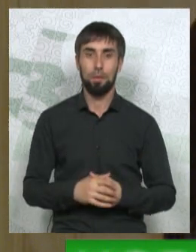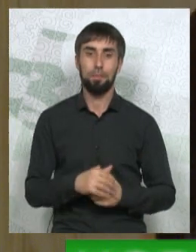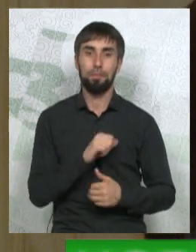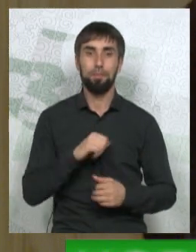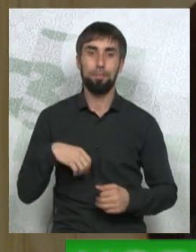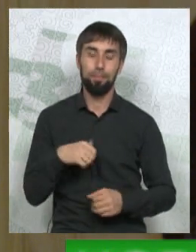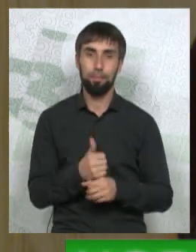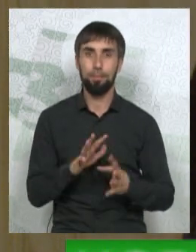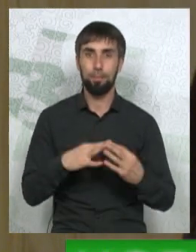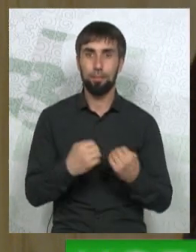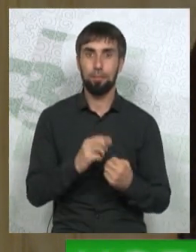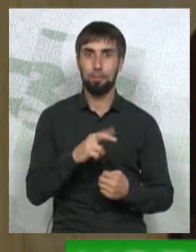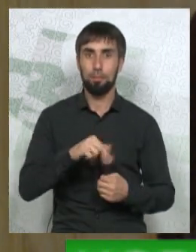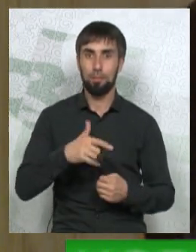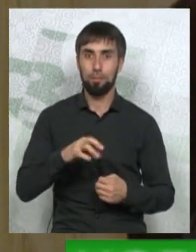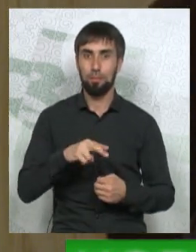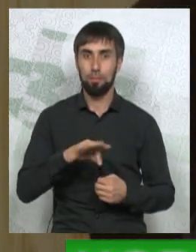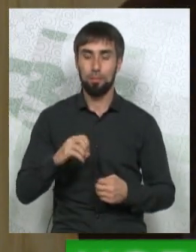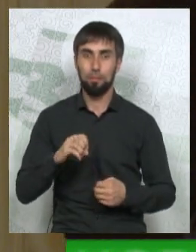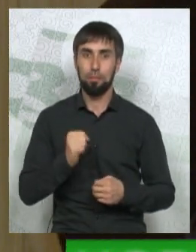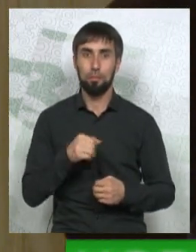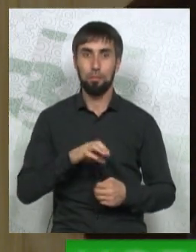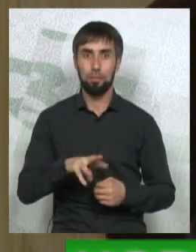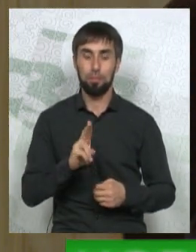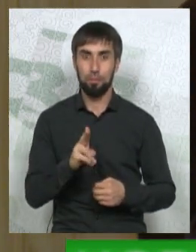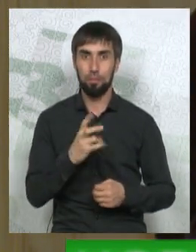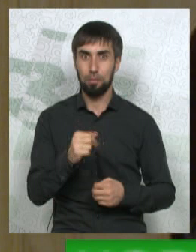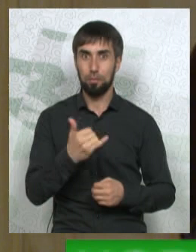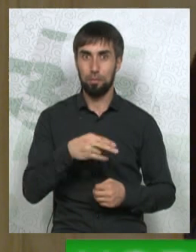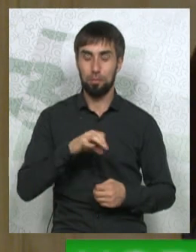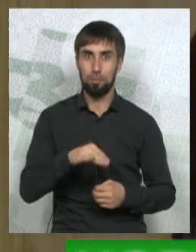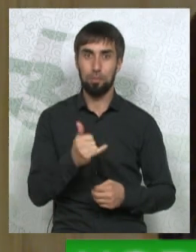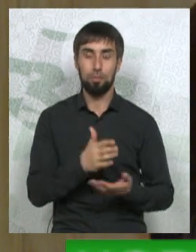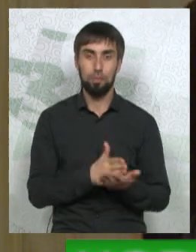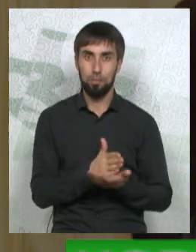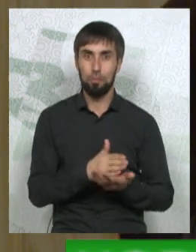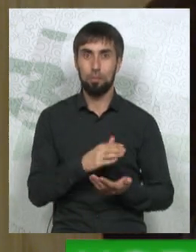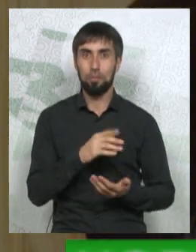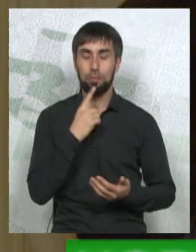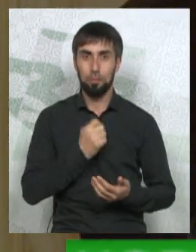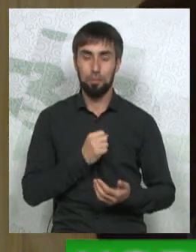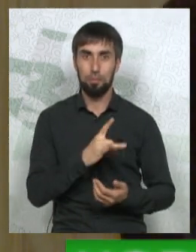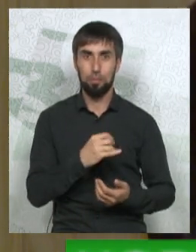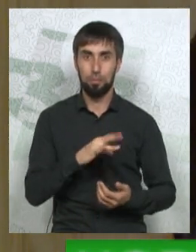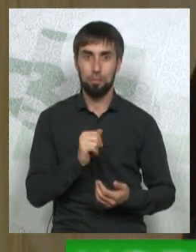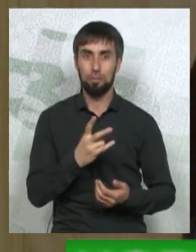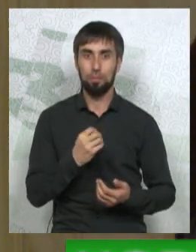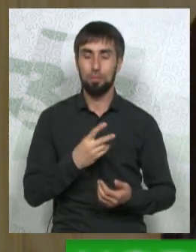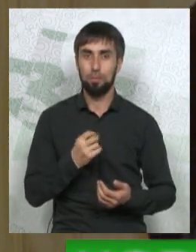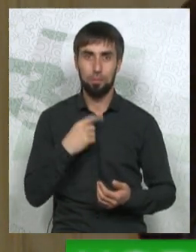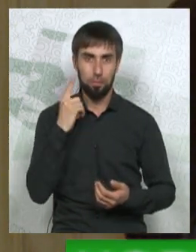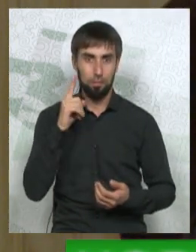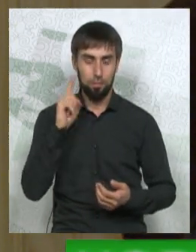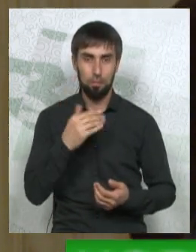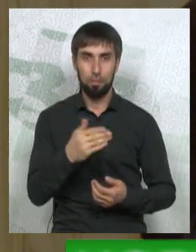Самое главное, семейного благополучия. А кто, тем, кто сейчас на посту, кто служит военной разведке, я не понаслышке